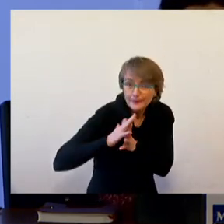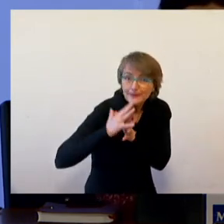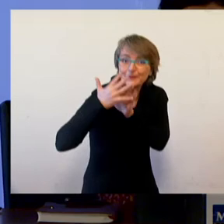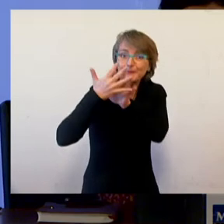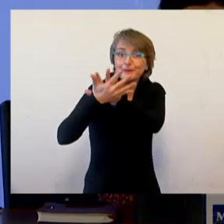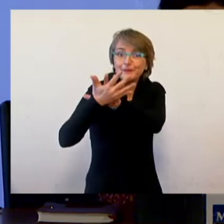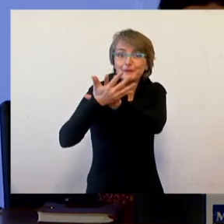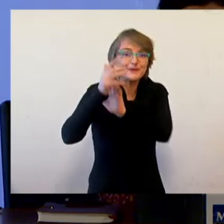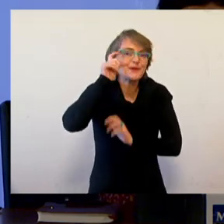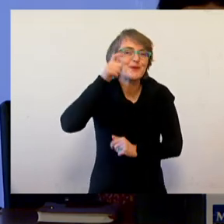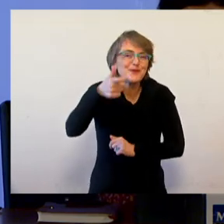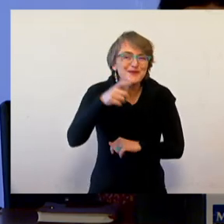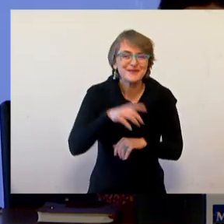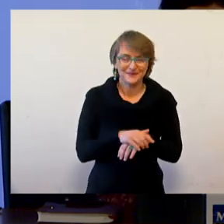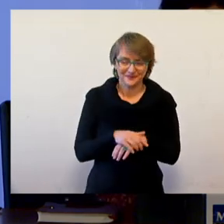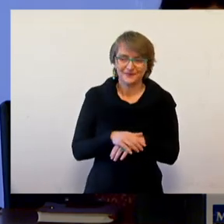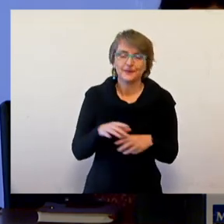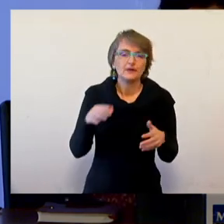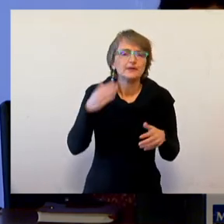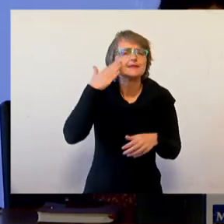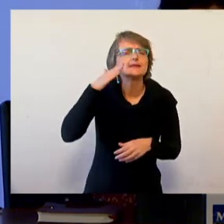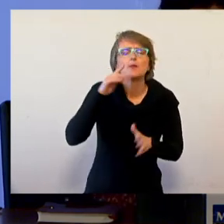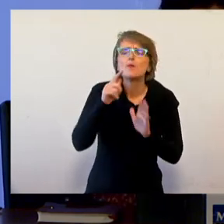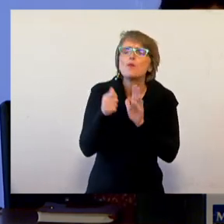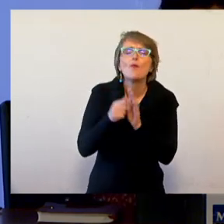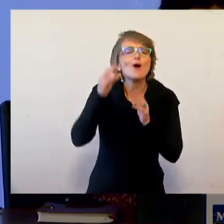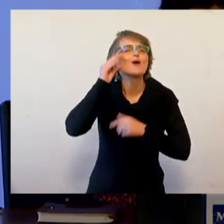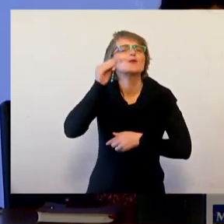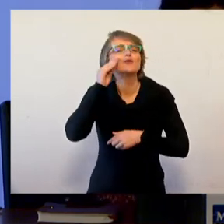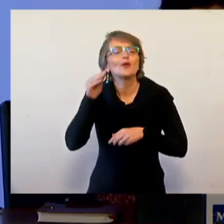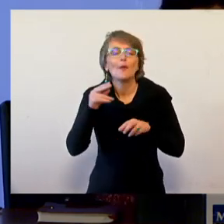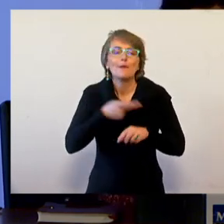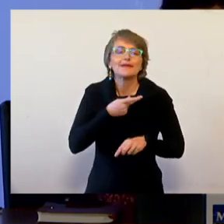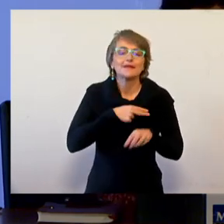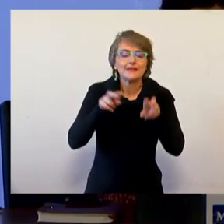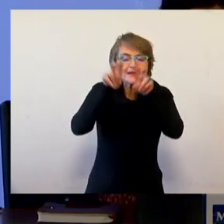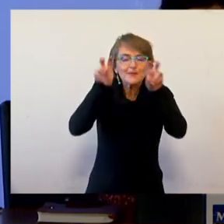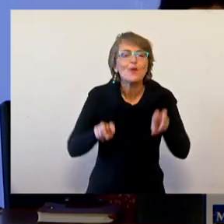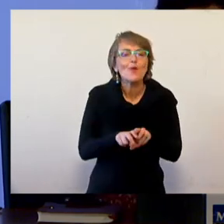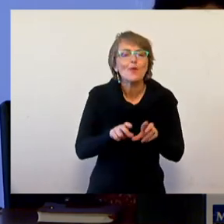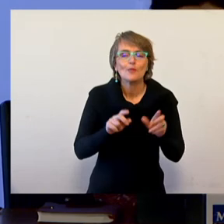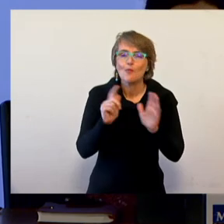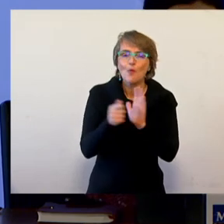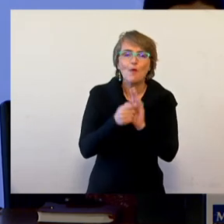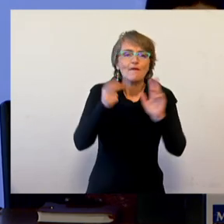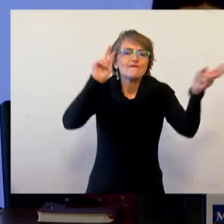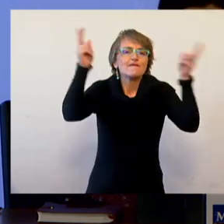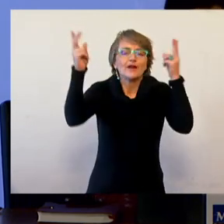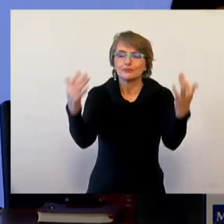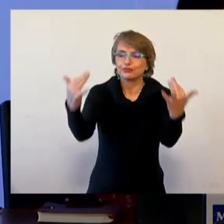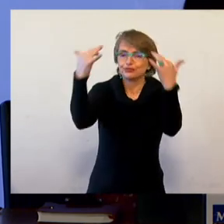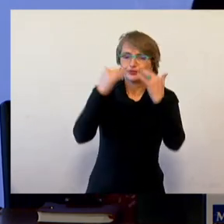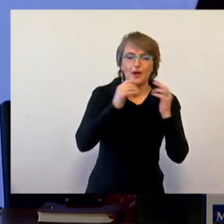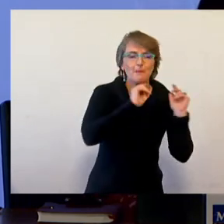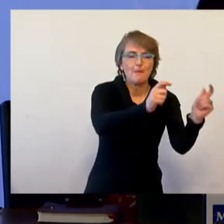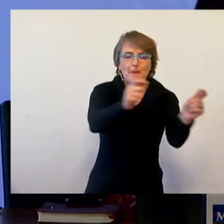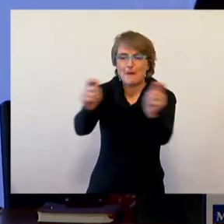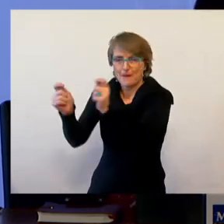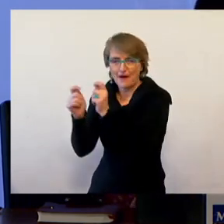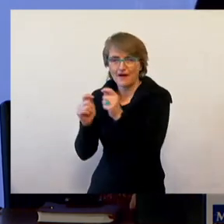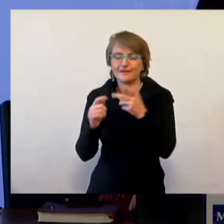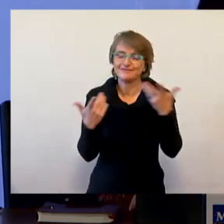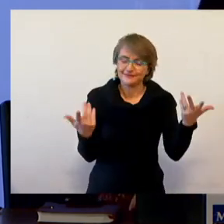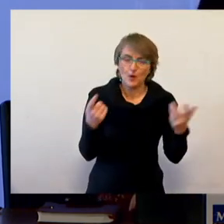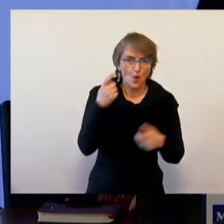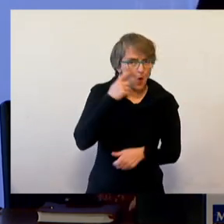diplômes, quand nous nous rendons cérémonie de remise des diplômes des étudiants de médecine, nous constatons que la majorité des